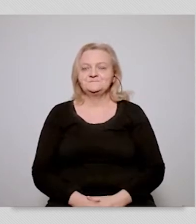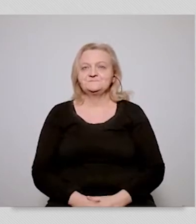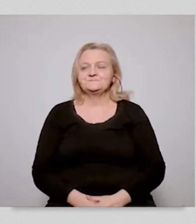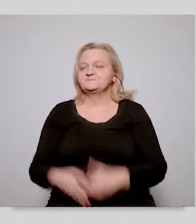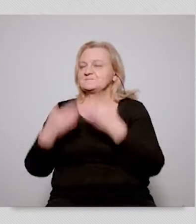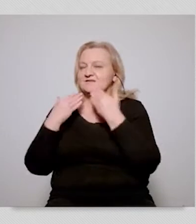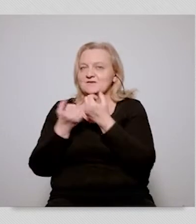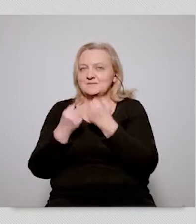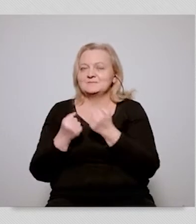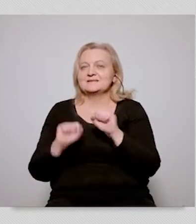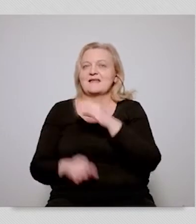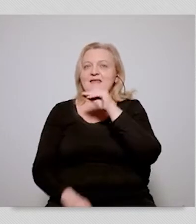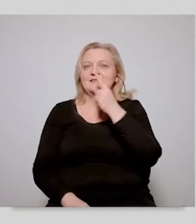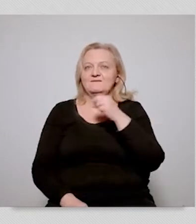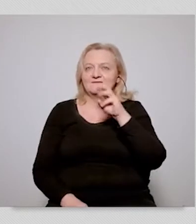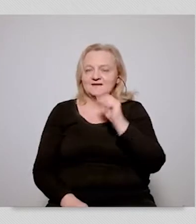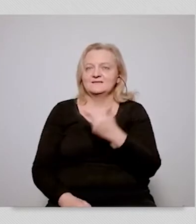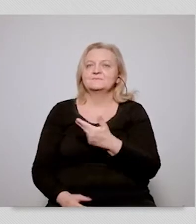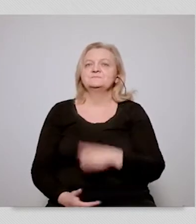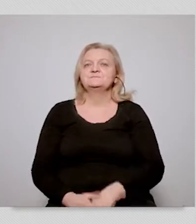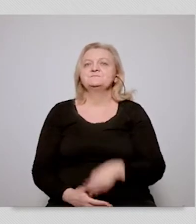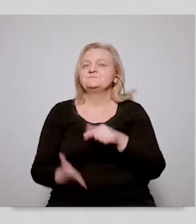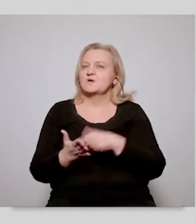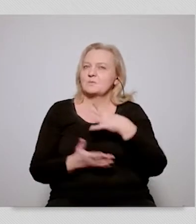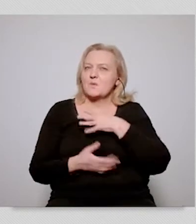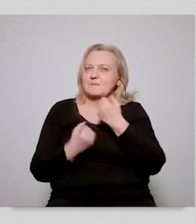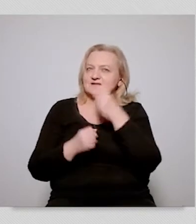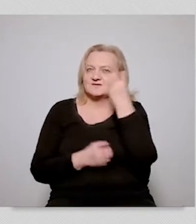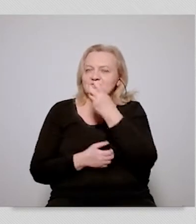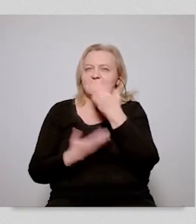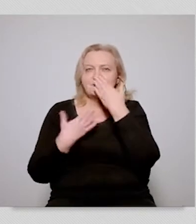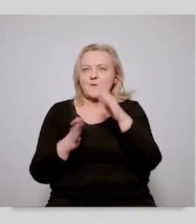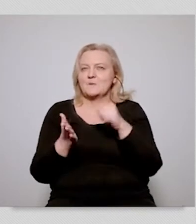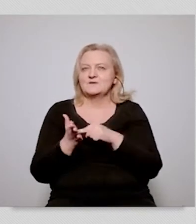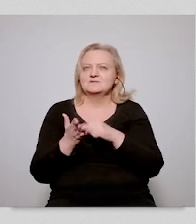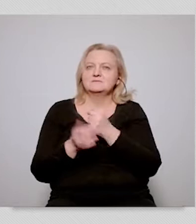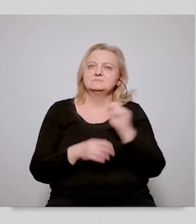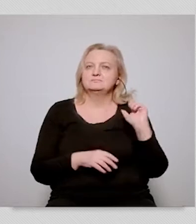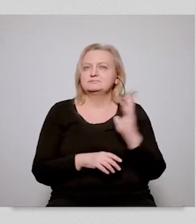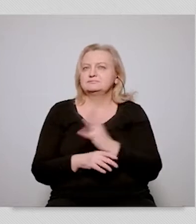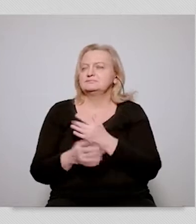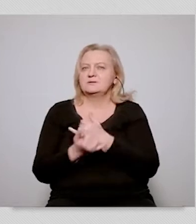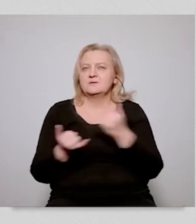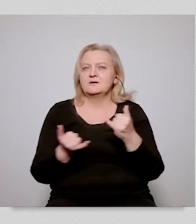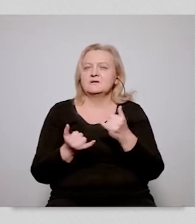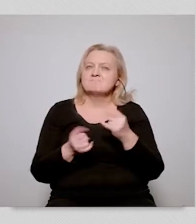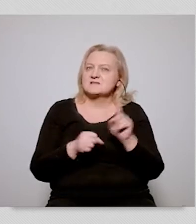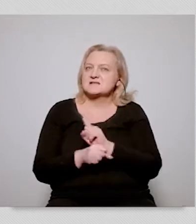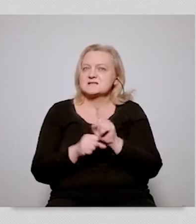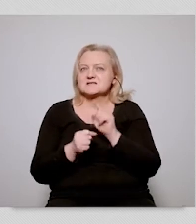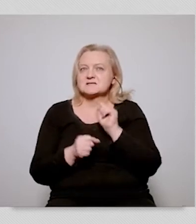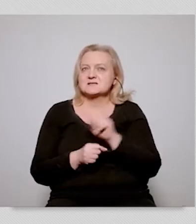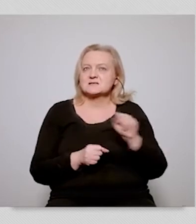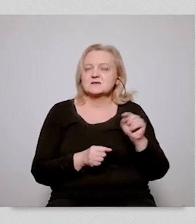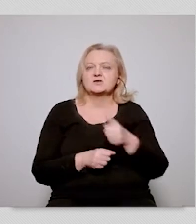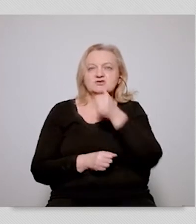Dziękuję bardzo, Edwin. I to było bardzo ciekawe, to jak pokazałeś ten szereg tych pułapek, jak to nazwałeś,